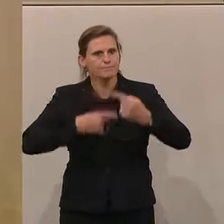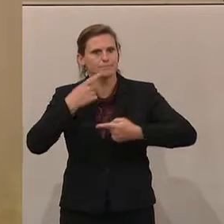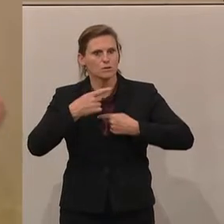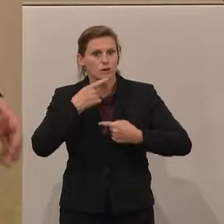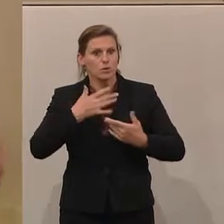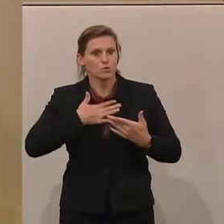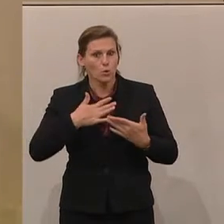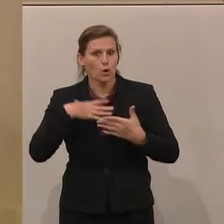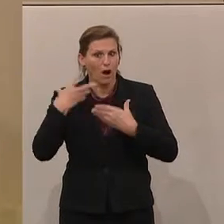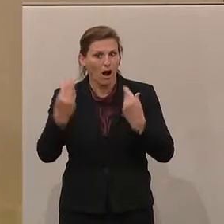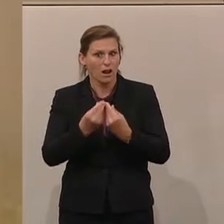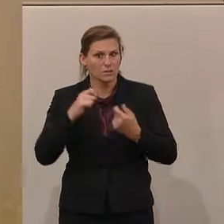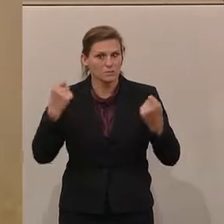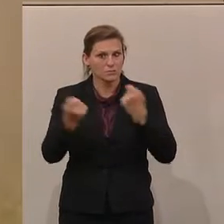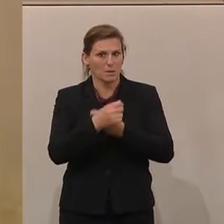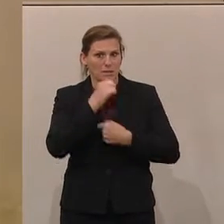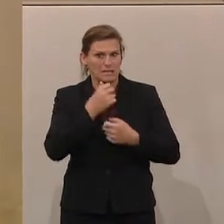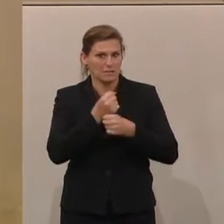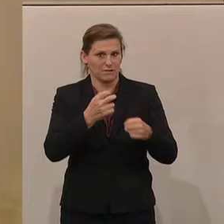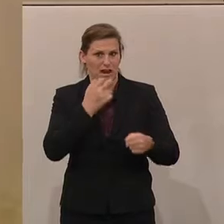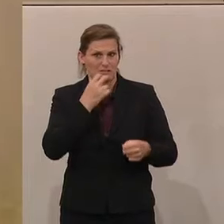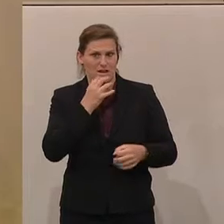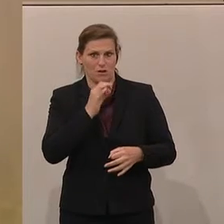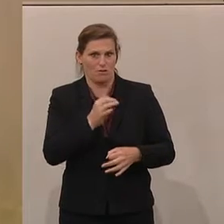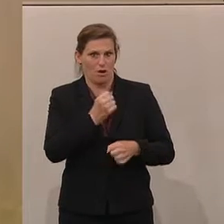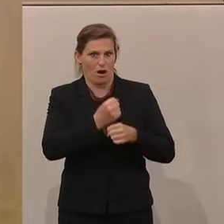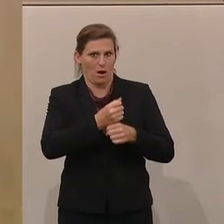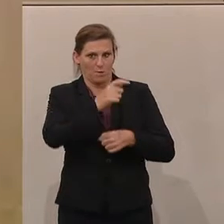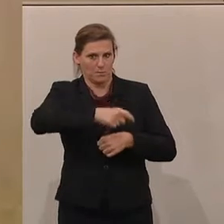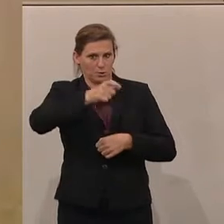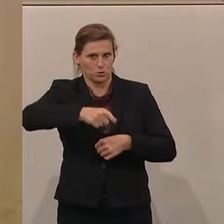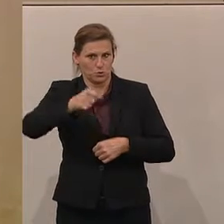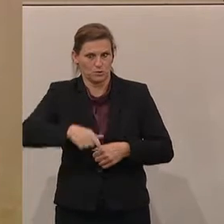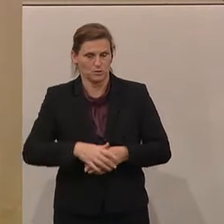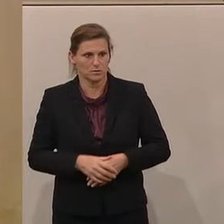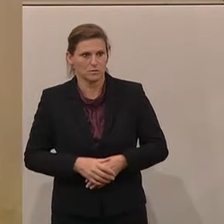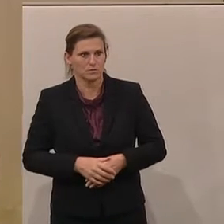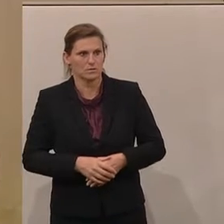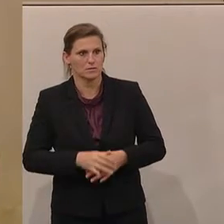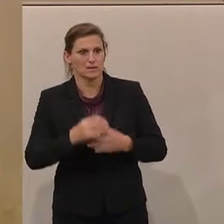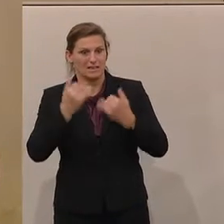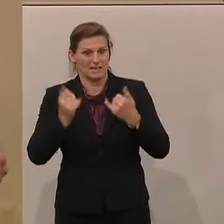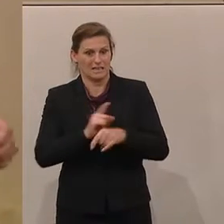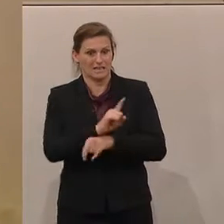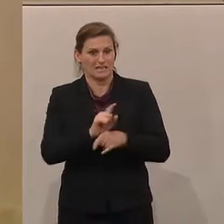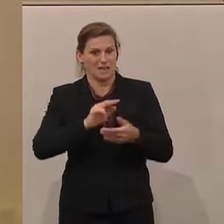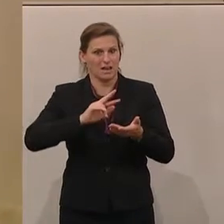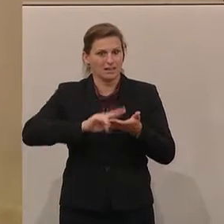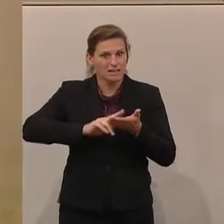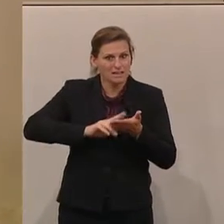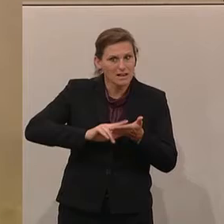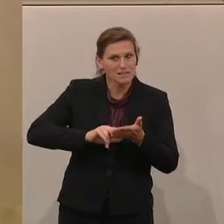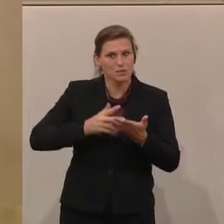alles ändern, aber nicht freiwillig für die Arbeitnehmer. Meine Damen und Herren, in Zeiten der Digitalisierung, Robotisierung,